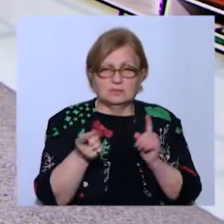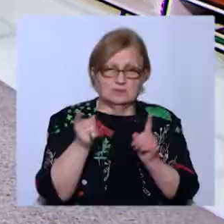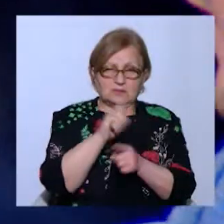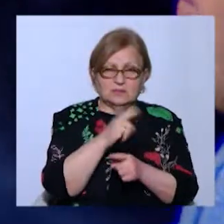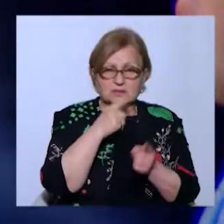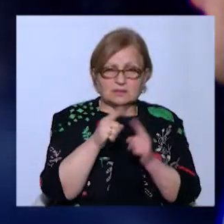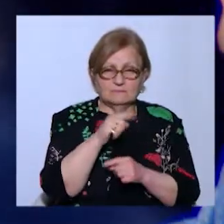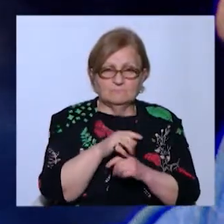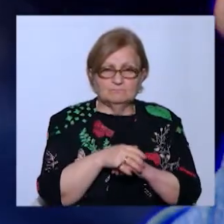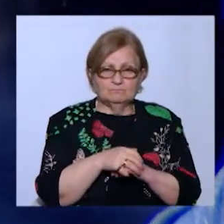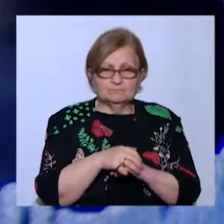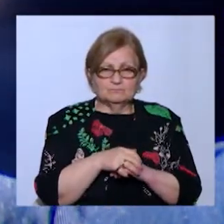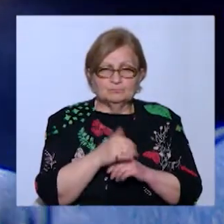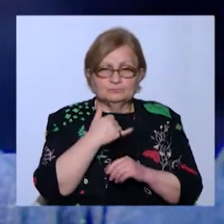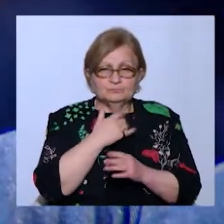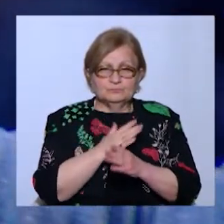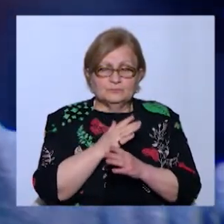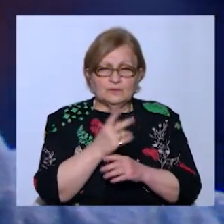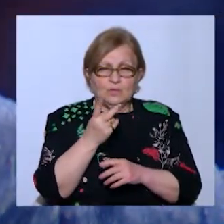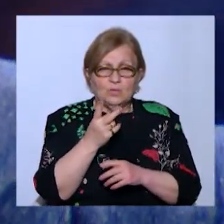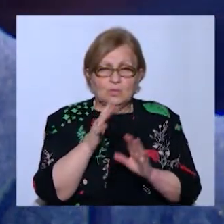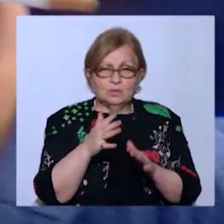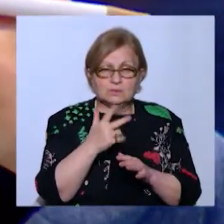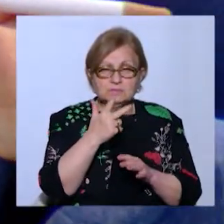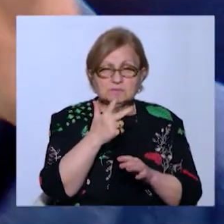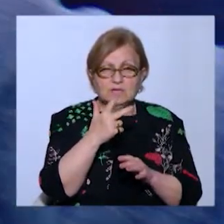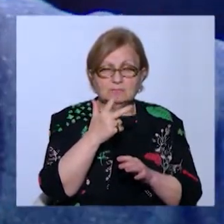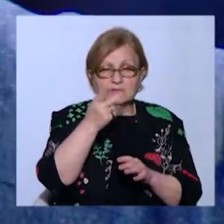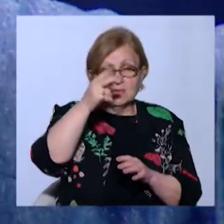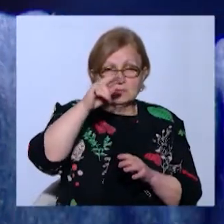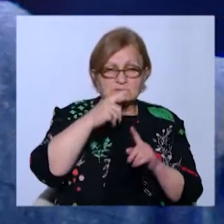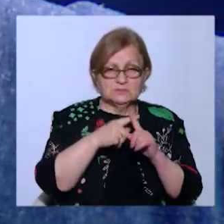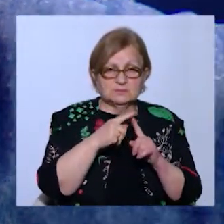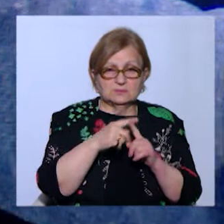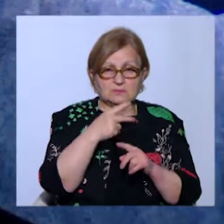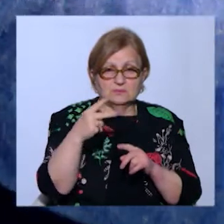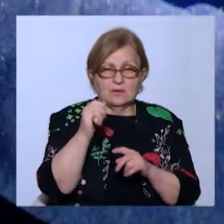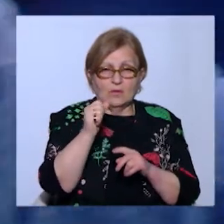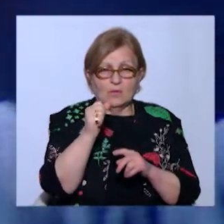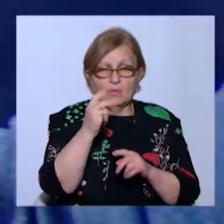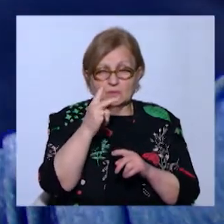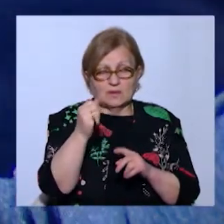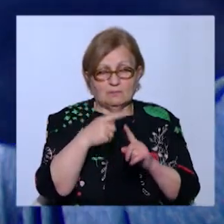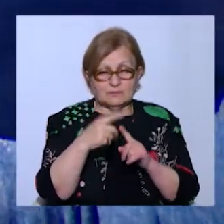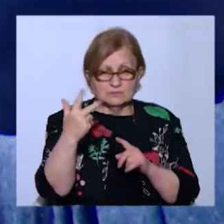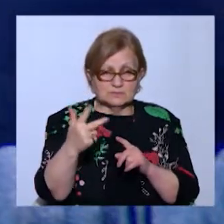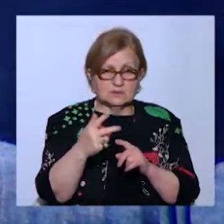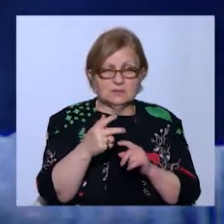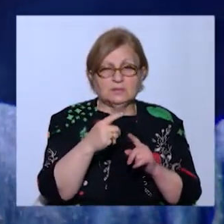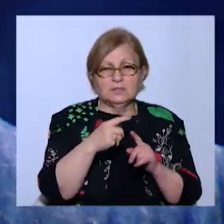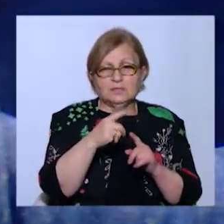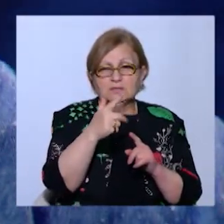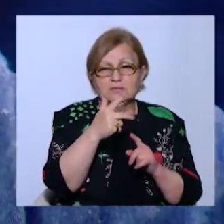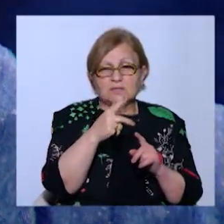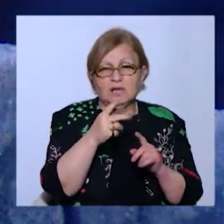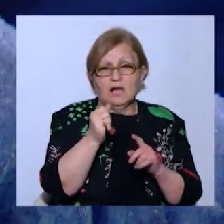გადავდაუბრუნდებოდით ძველ ცვლადებს. მაშასადამე გვაქვს აი ესეთი ორი შემთხვევა. 3 ხარისხად x უდრის 2a პლუს 3 და 3 ხარისხად